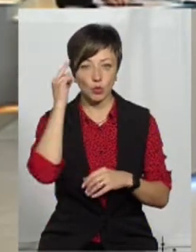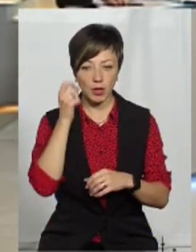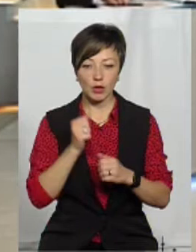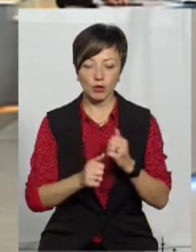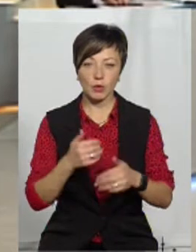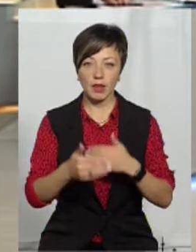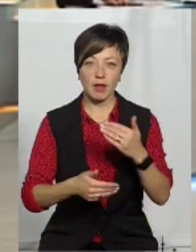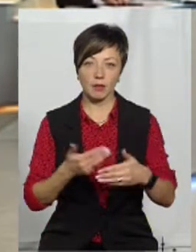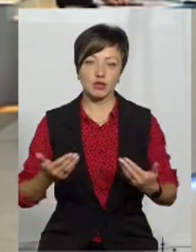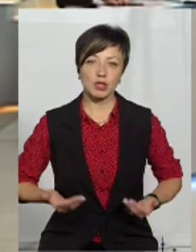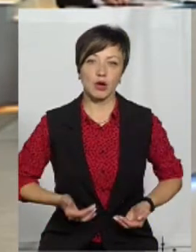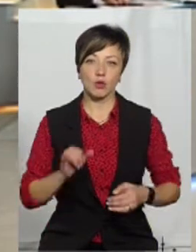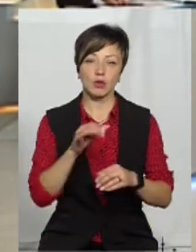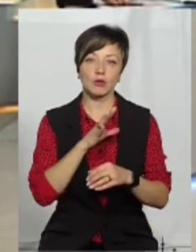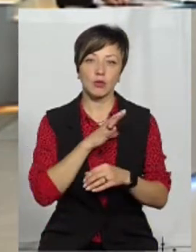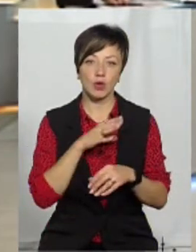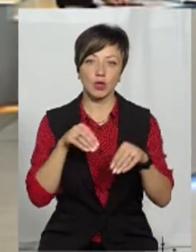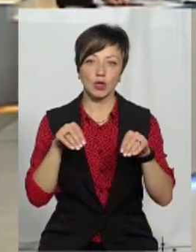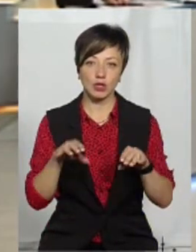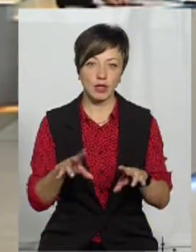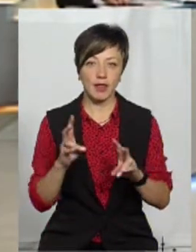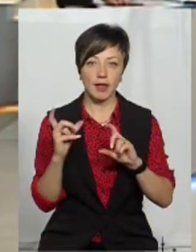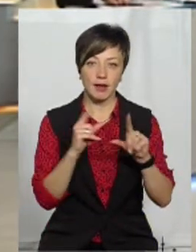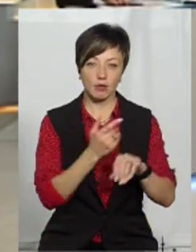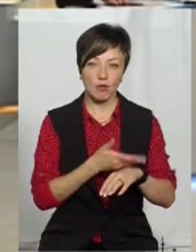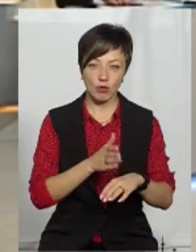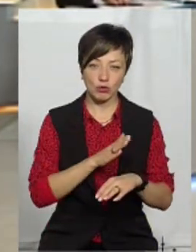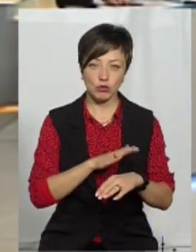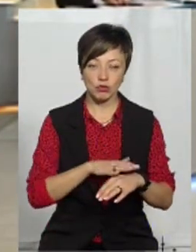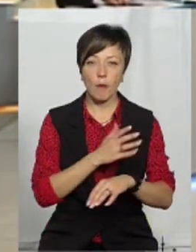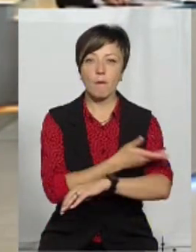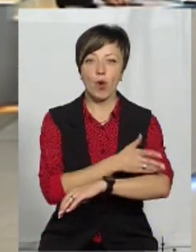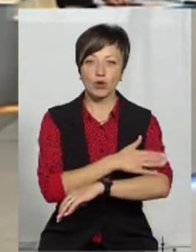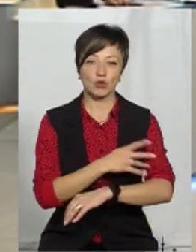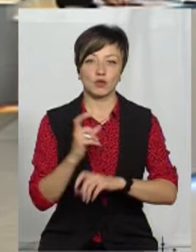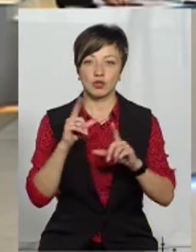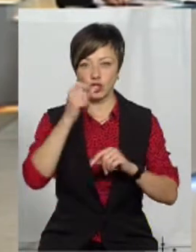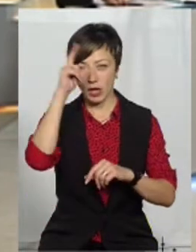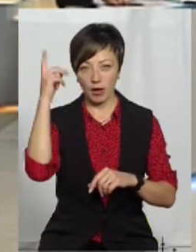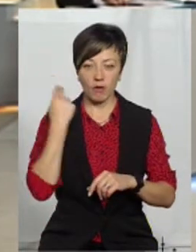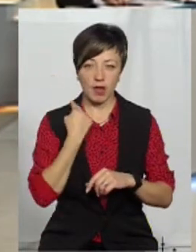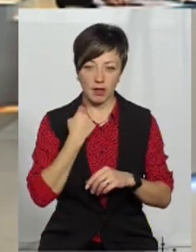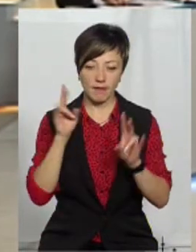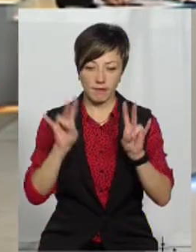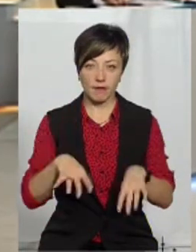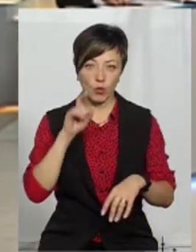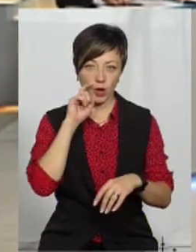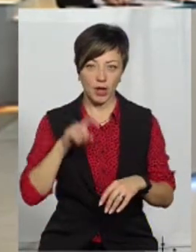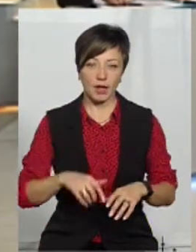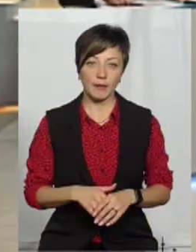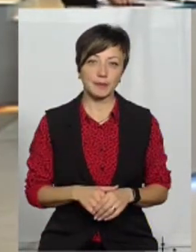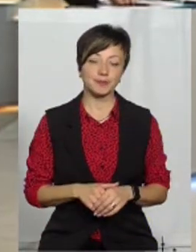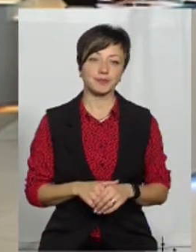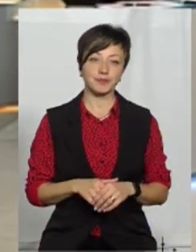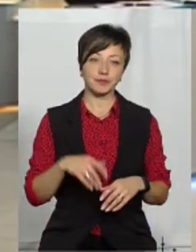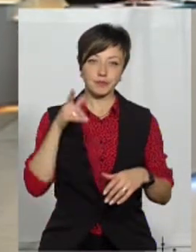етапі цього їхнього життя, щоб в них було рішення стійке. Не їхати в Польщу, не їхати в Чехію чи в Англію, а бути в Україні, тут творити нашу державу.